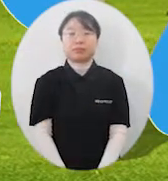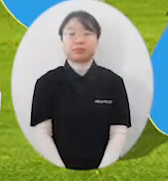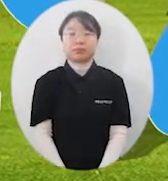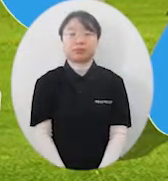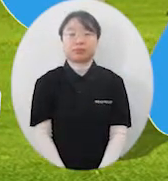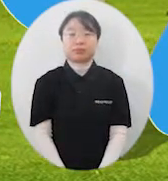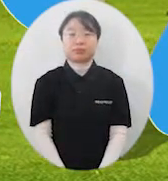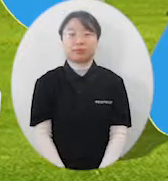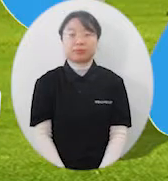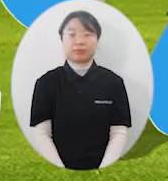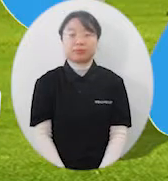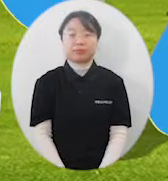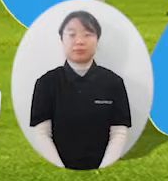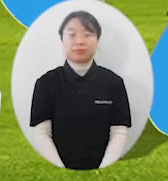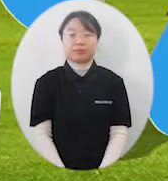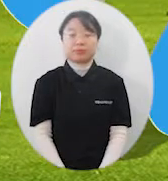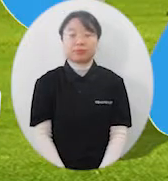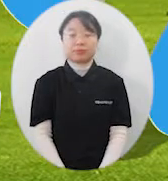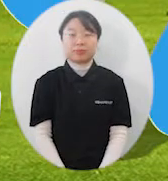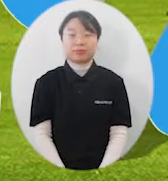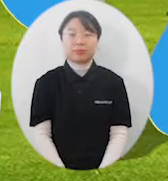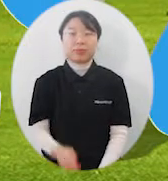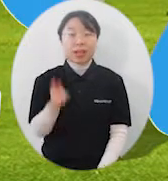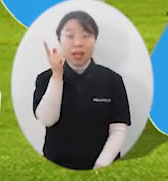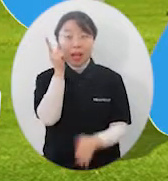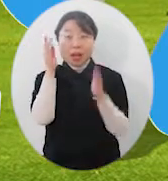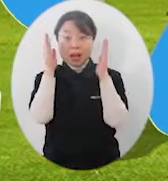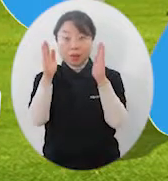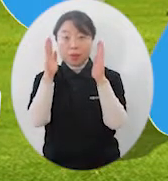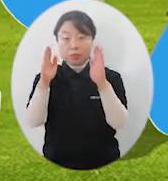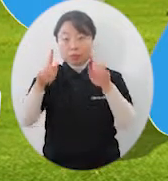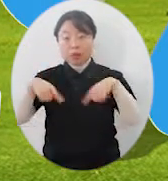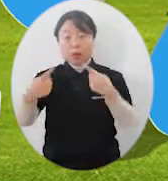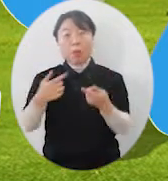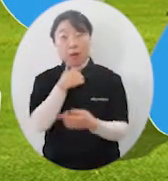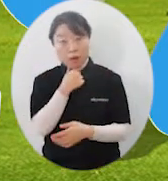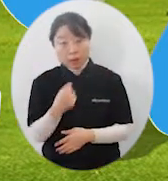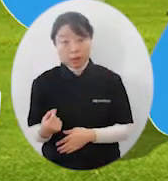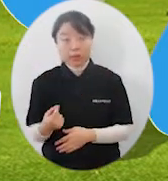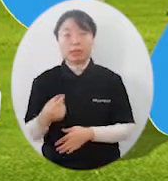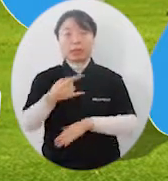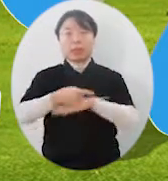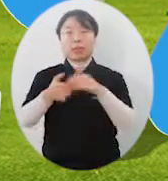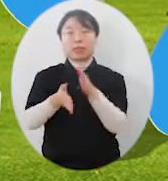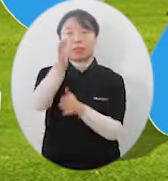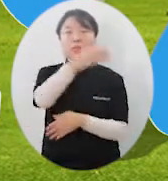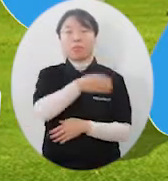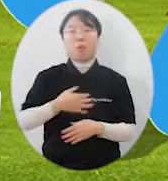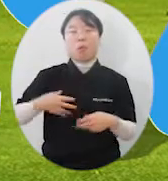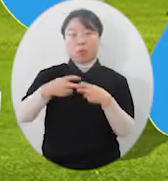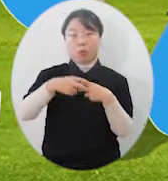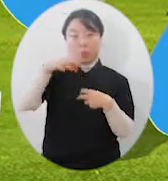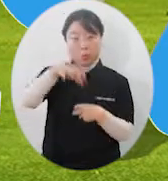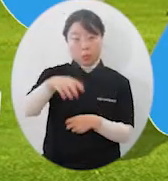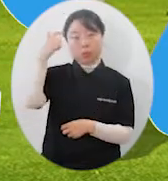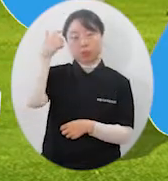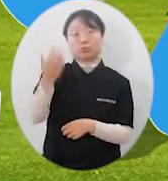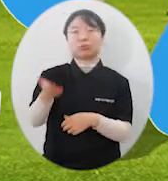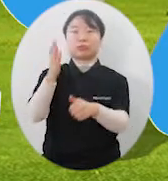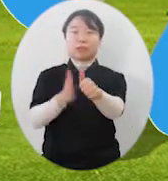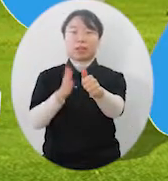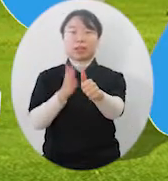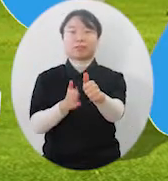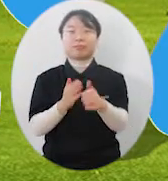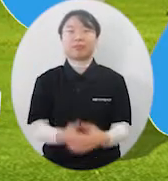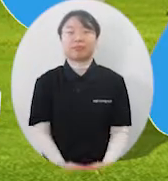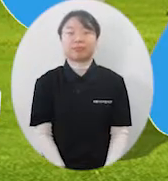예정입니다. 모바일 기업 콕콕 교실 프로그램에 참여하고자 하는 시민은 의왕시 보건소 치매 안심센터로 연락